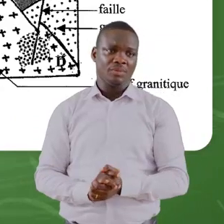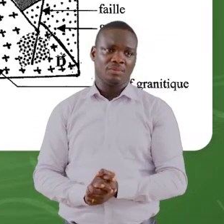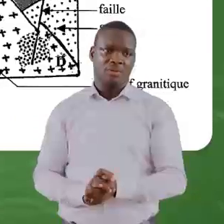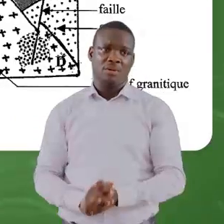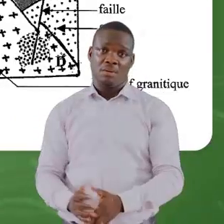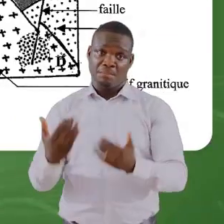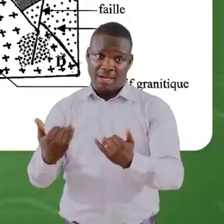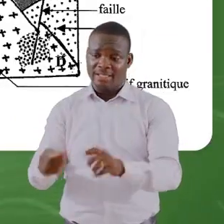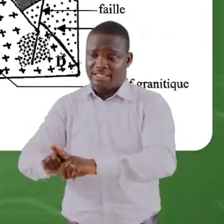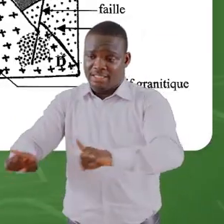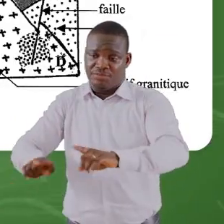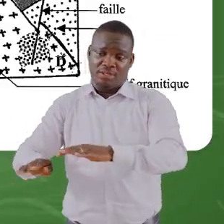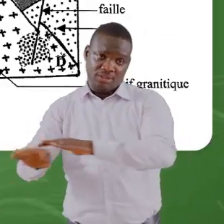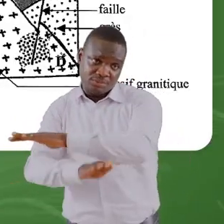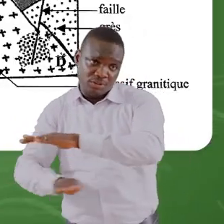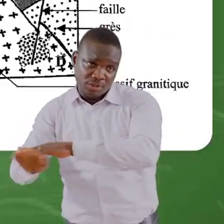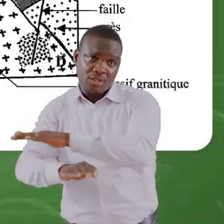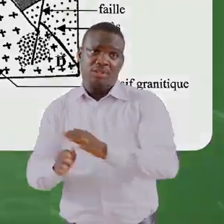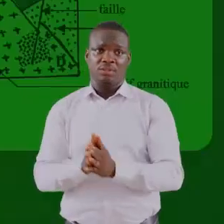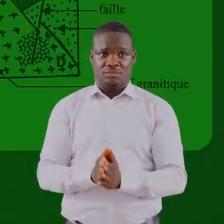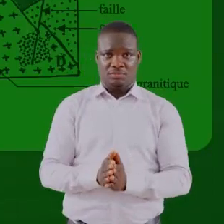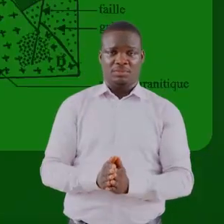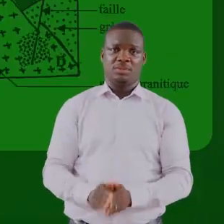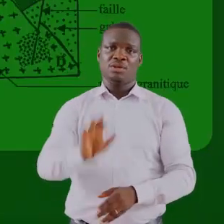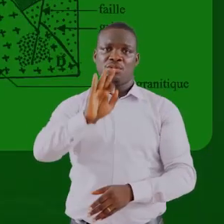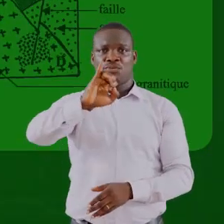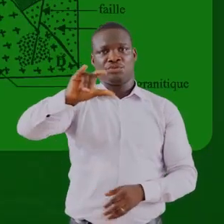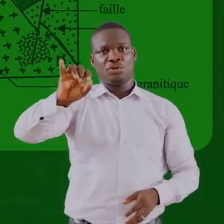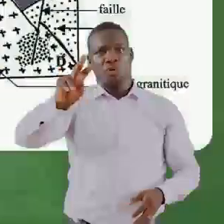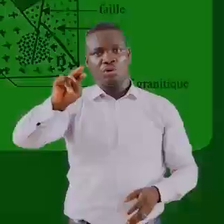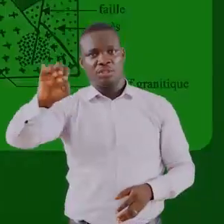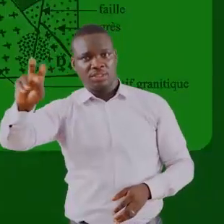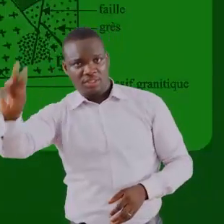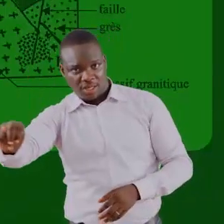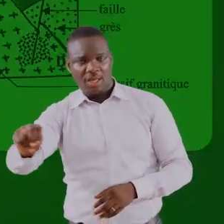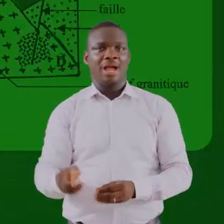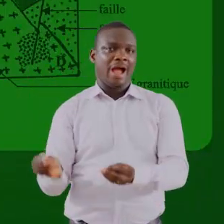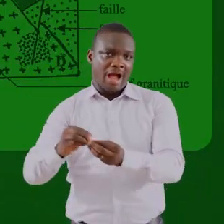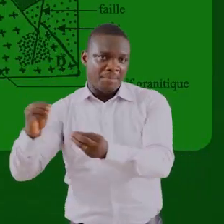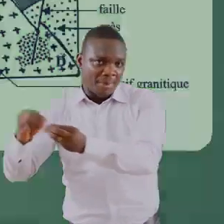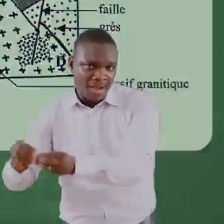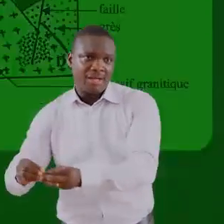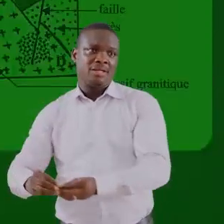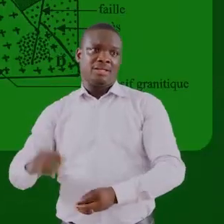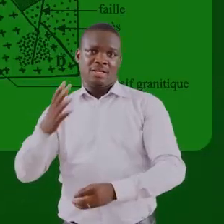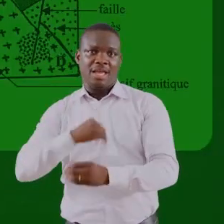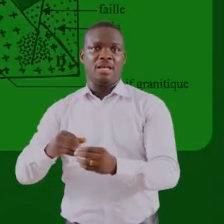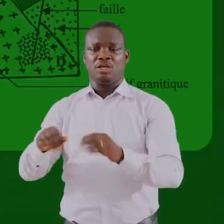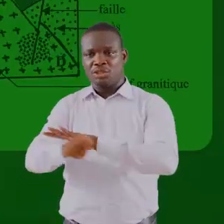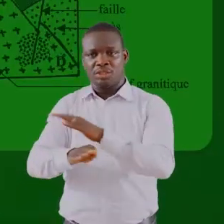Ces différents types de gîtes, le gîte filonien, le gîte en amas et le gîte de